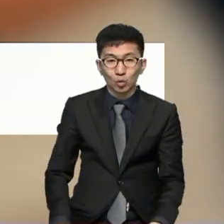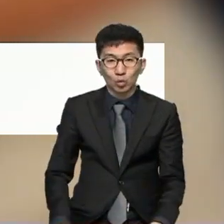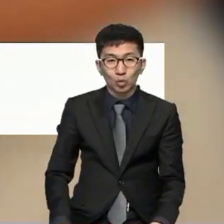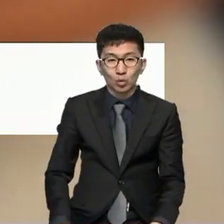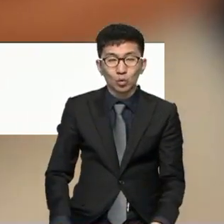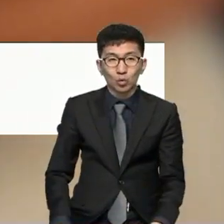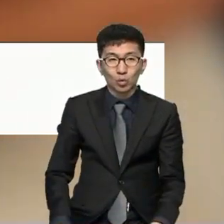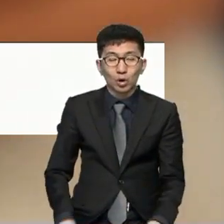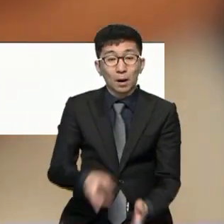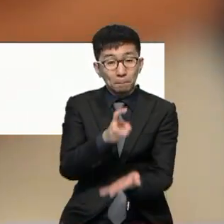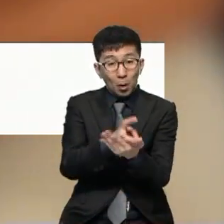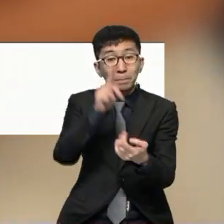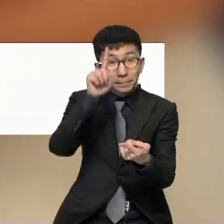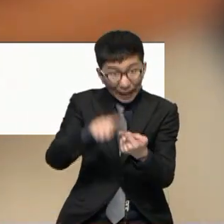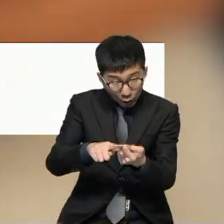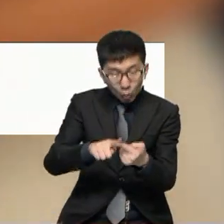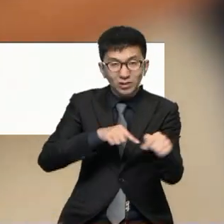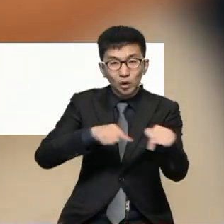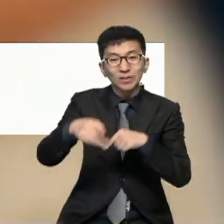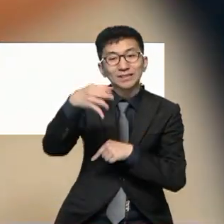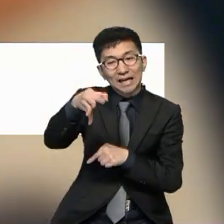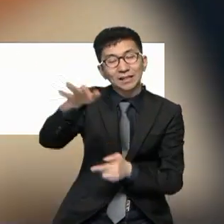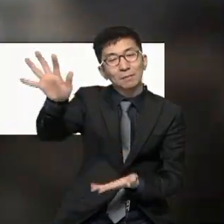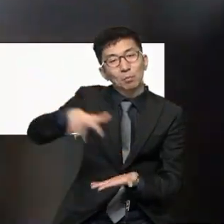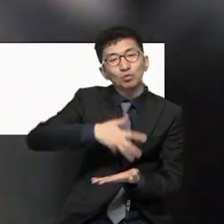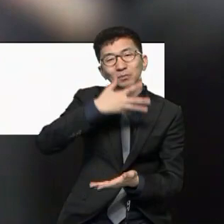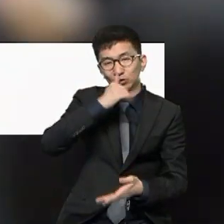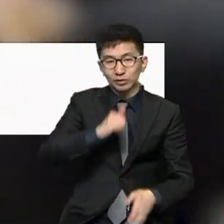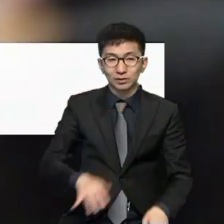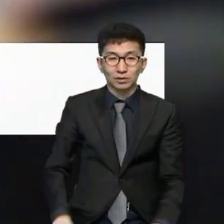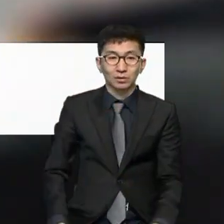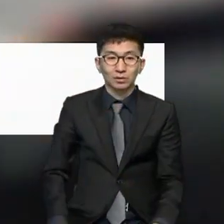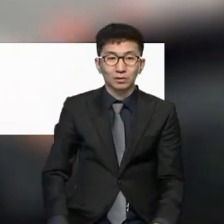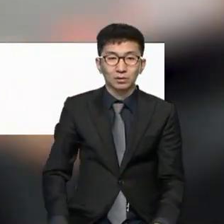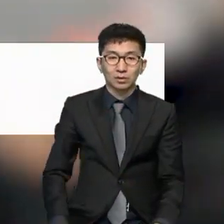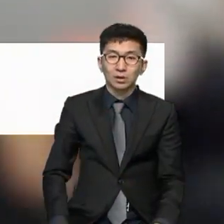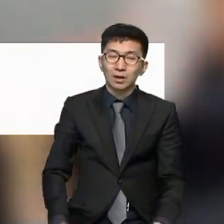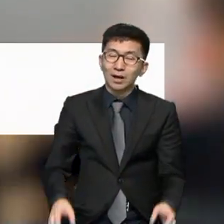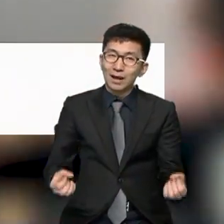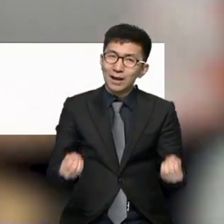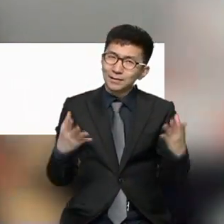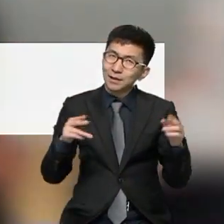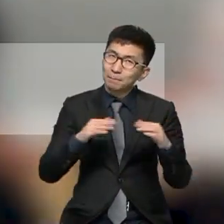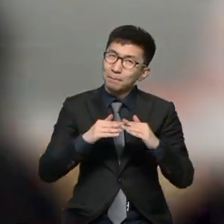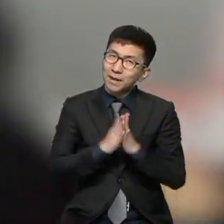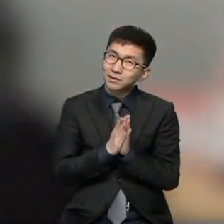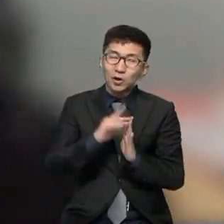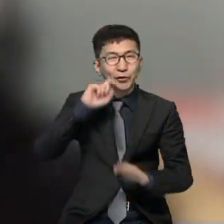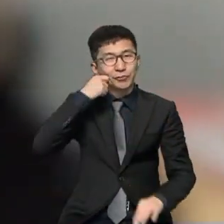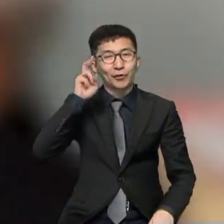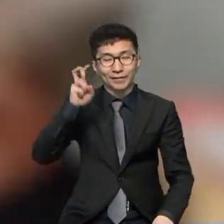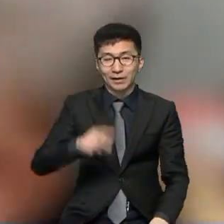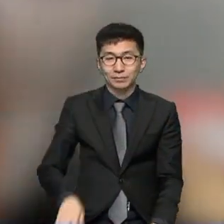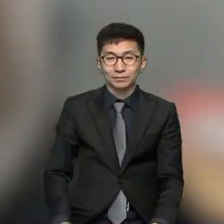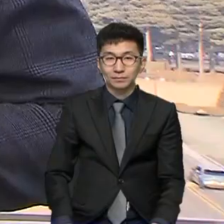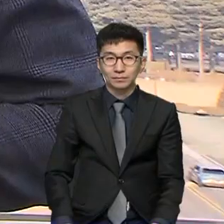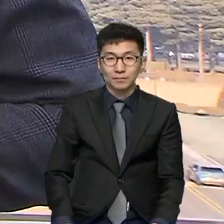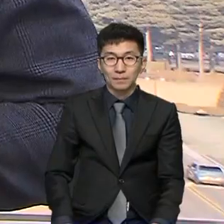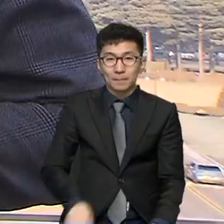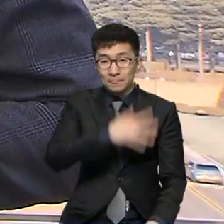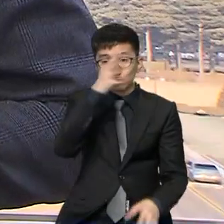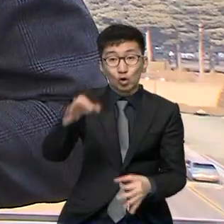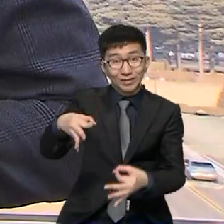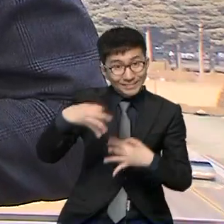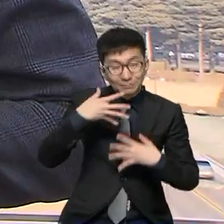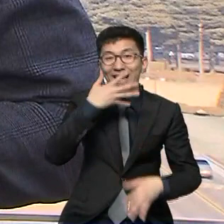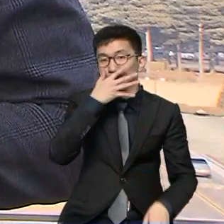합법적으로 정치자금을 모집할 수 있는 되게 큰 기회다 보니 없어지기는 조금 어렵지 않나 싶어요. 정치인은 대놓고 후원금을